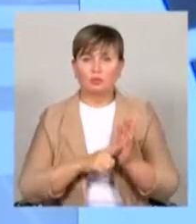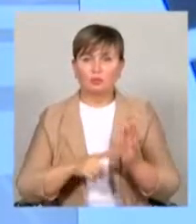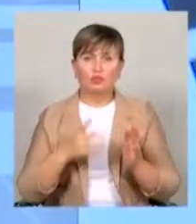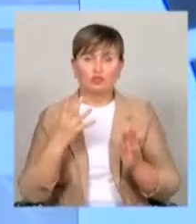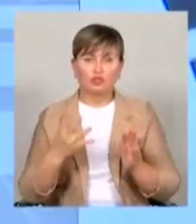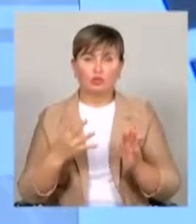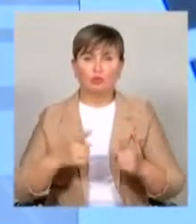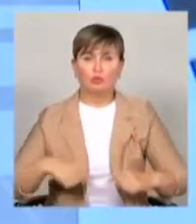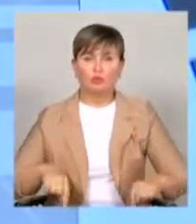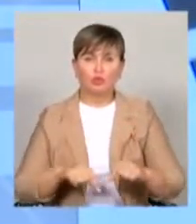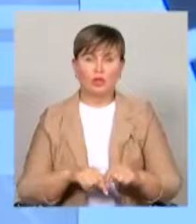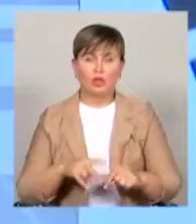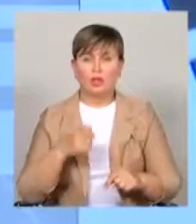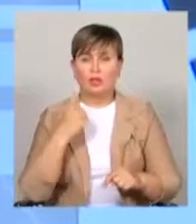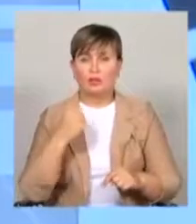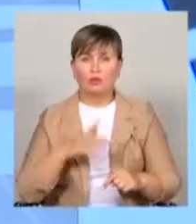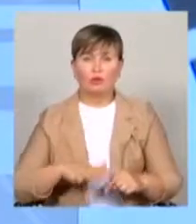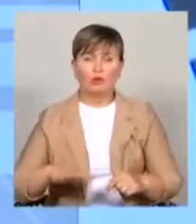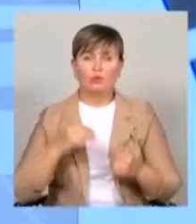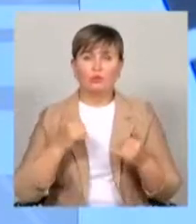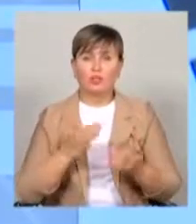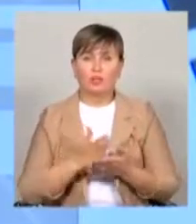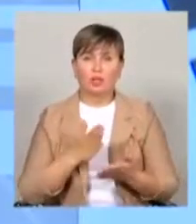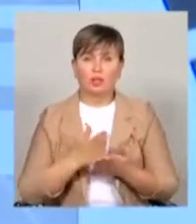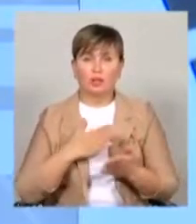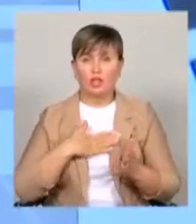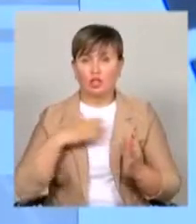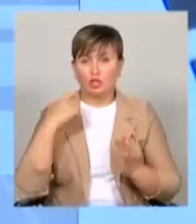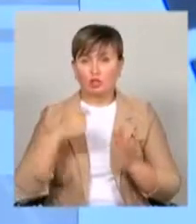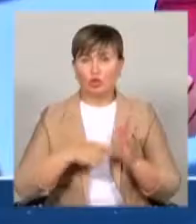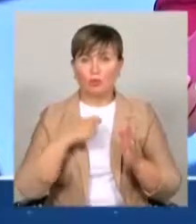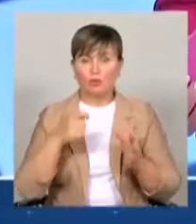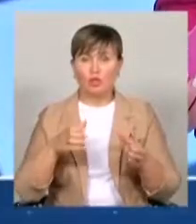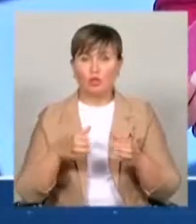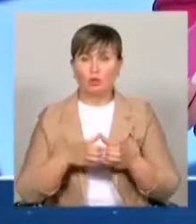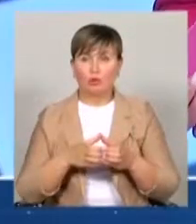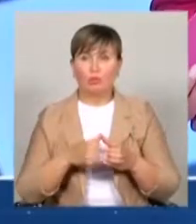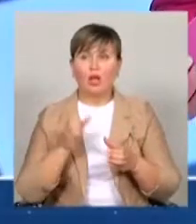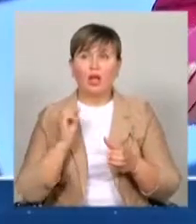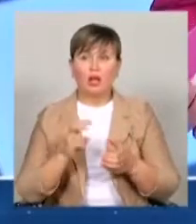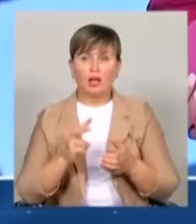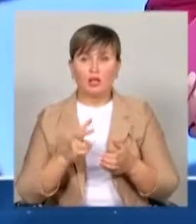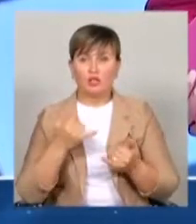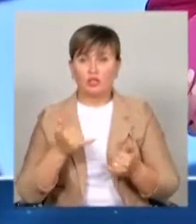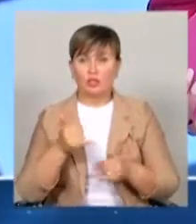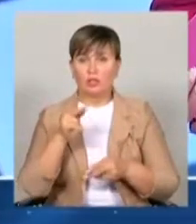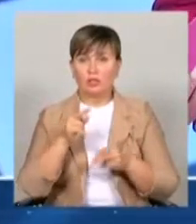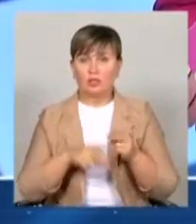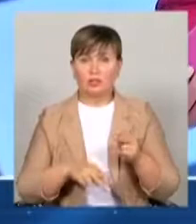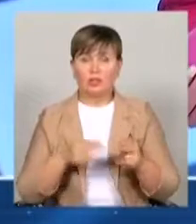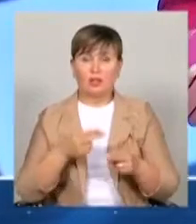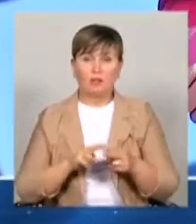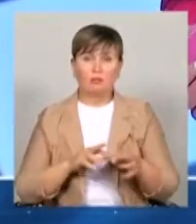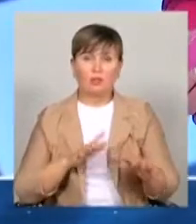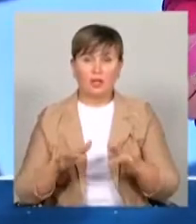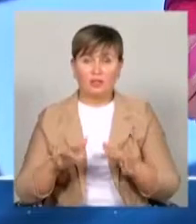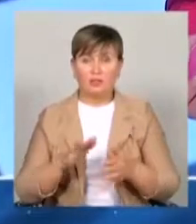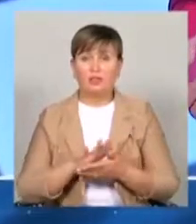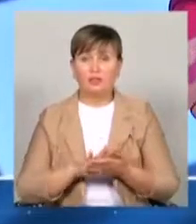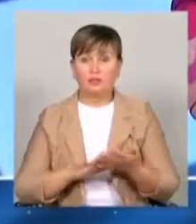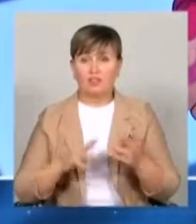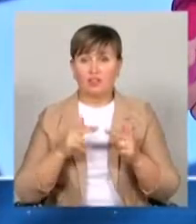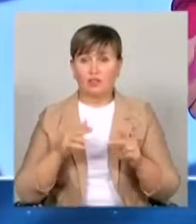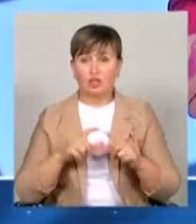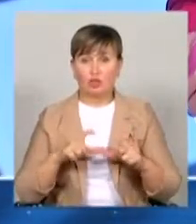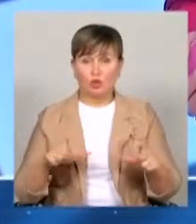574 участках. На одном из них сейчас находится и наша съемочная группа. О том, как подходит к концу электоральный процесс, во Дворце